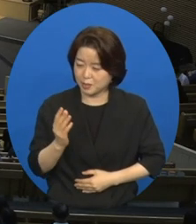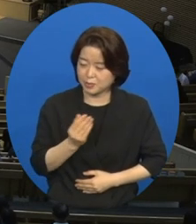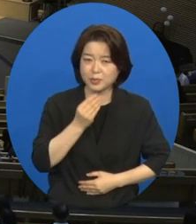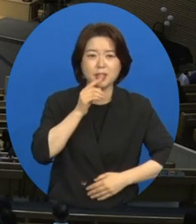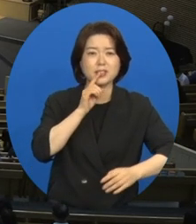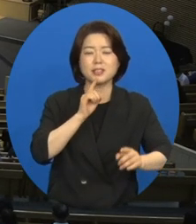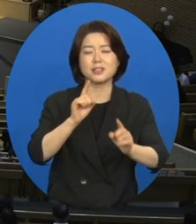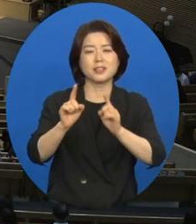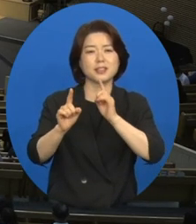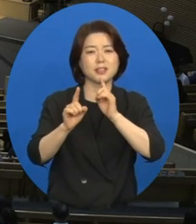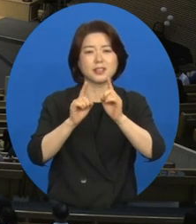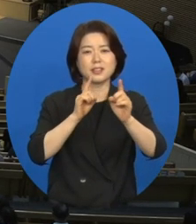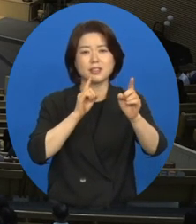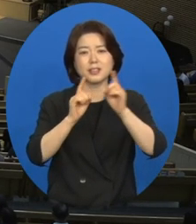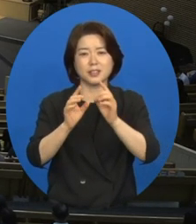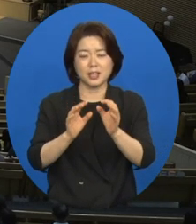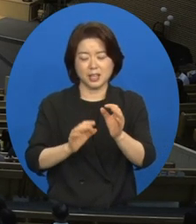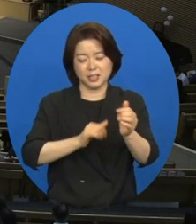거룩한 말씀